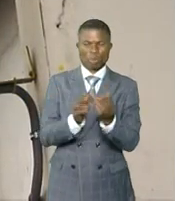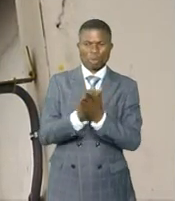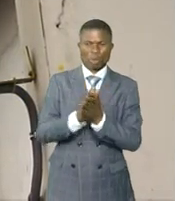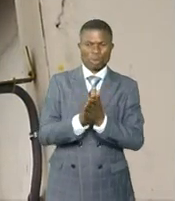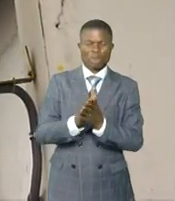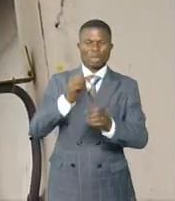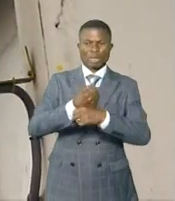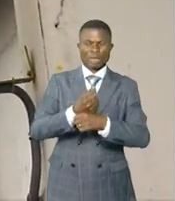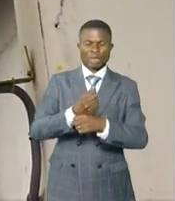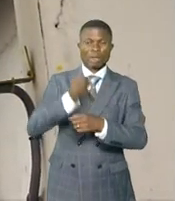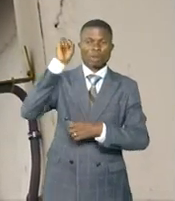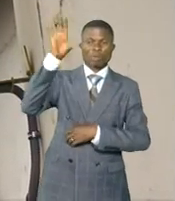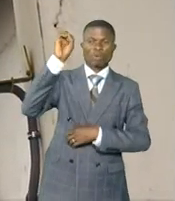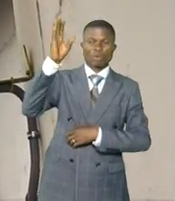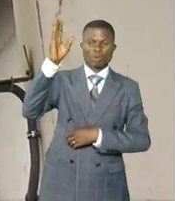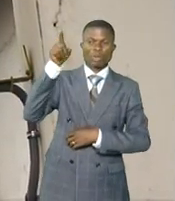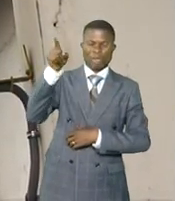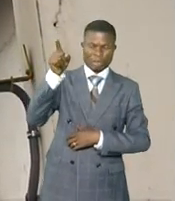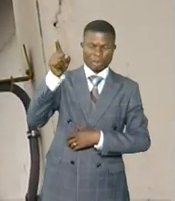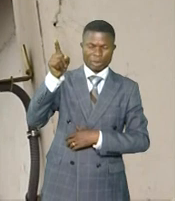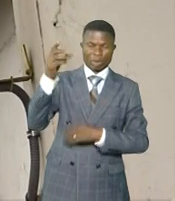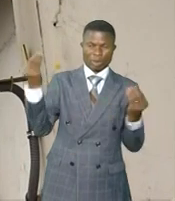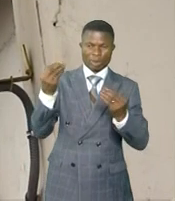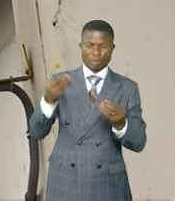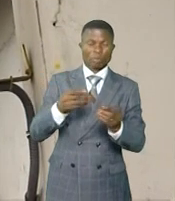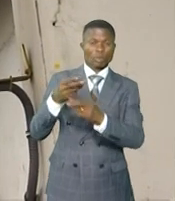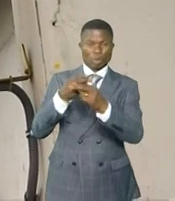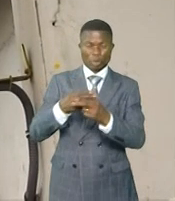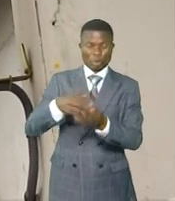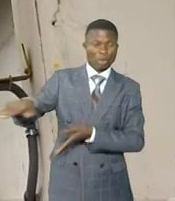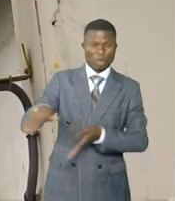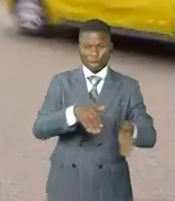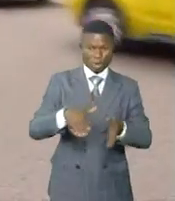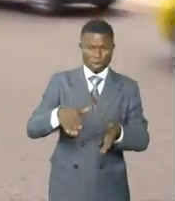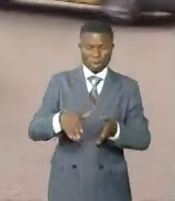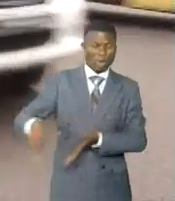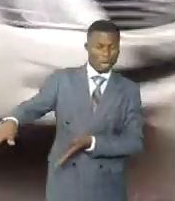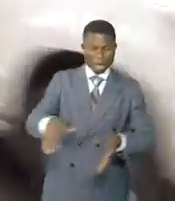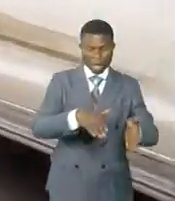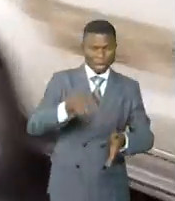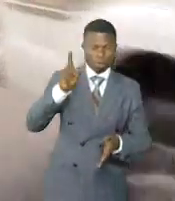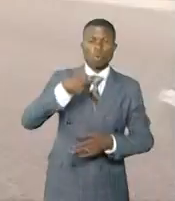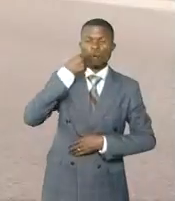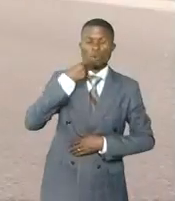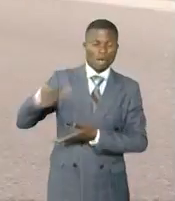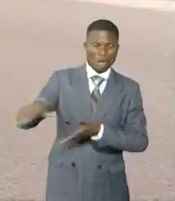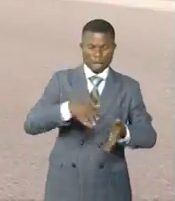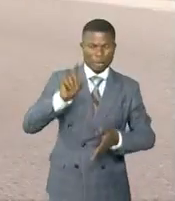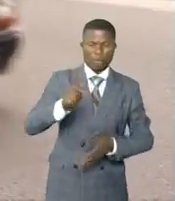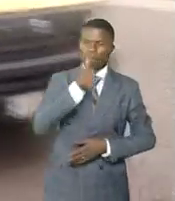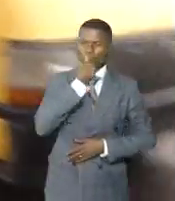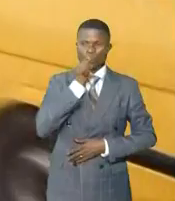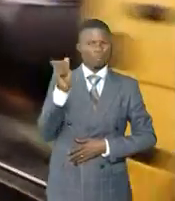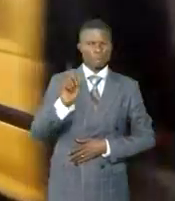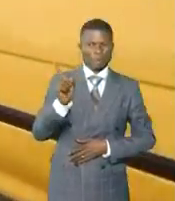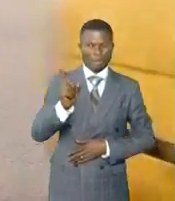de la signalisation lumineuse. Parce que dans la sécurité routière, une route doit parler, une route ne doit pas être muette. Il